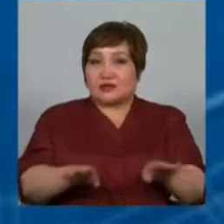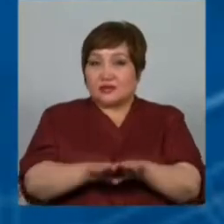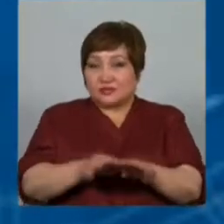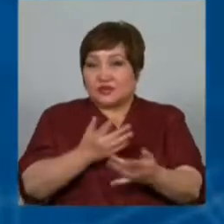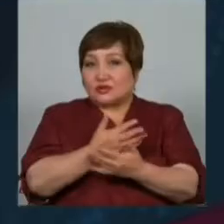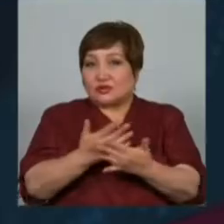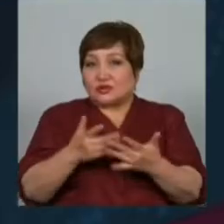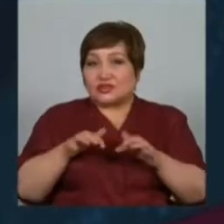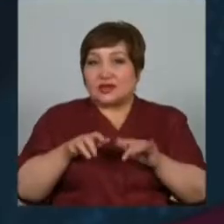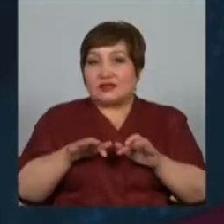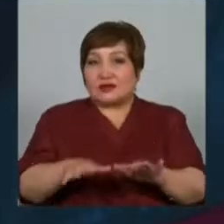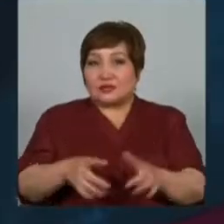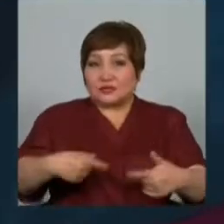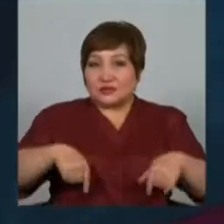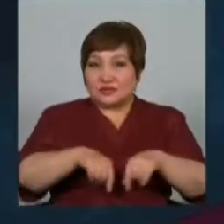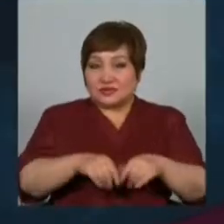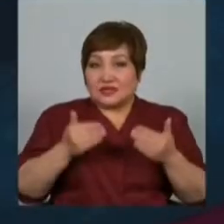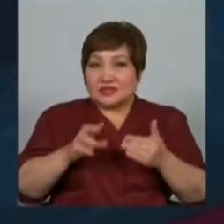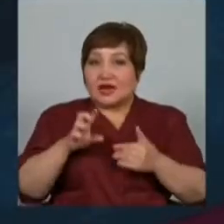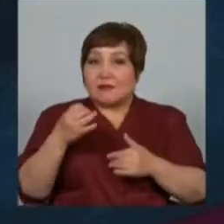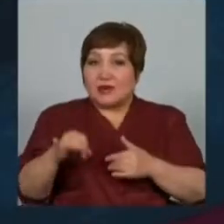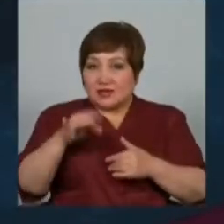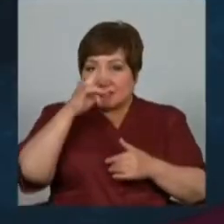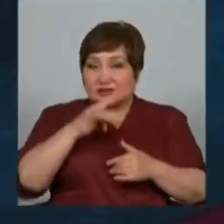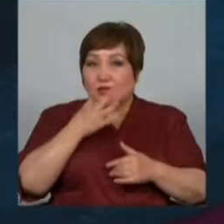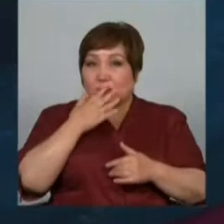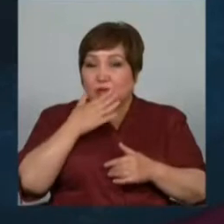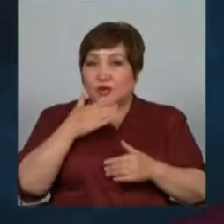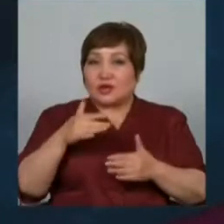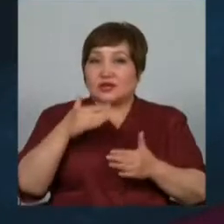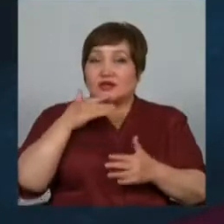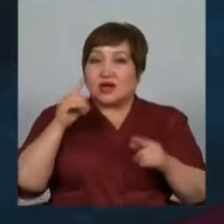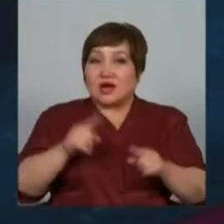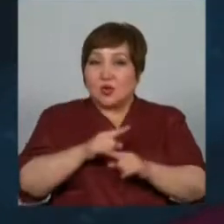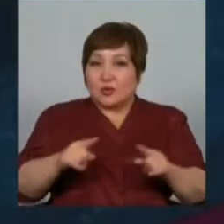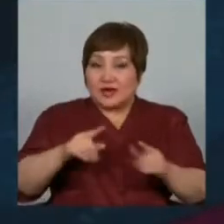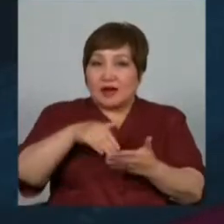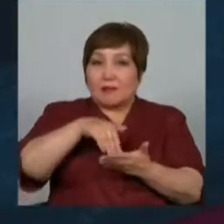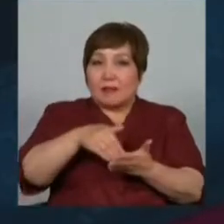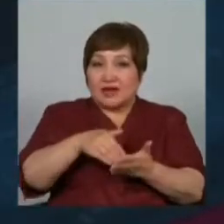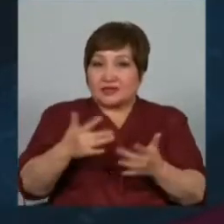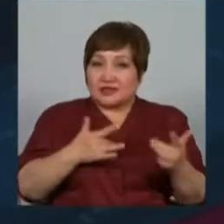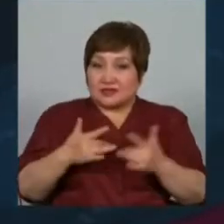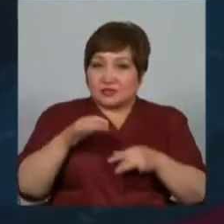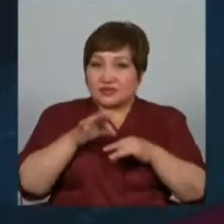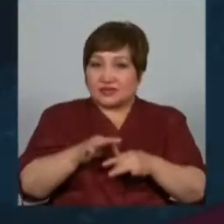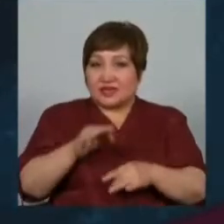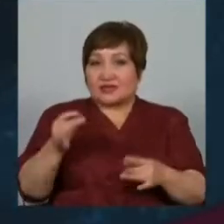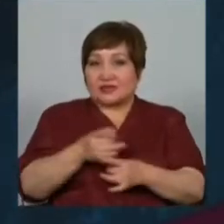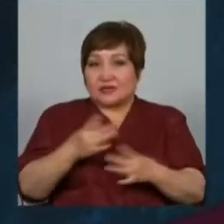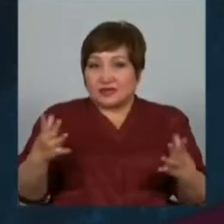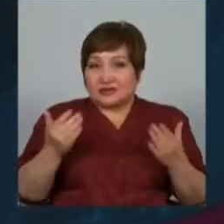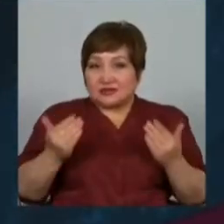ұйымдастырылып жатыр. Дәл қазір Абай атындағы Қазақ ұлттық опера және балет театрында өтіп жатқан кешке әріптесім Қайрат